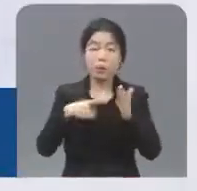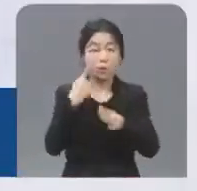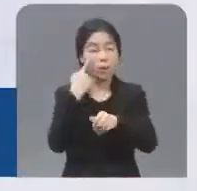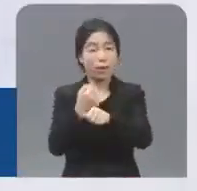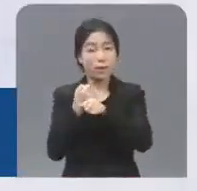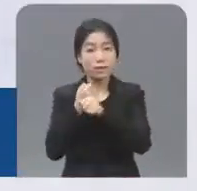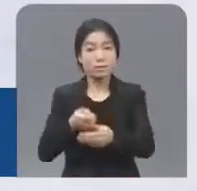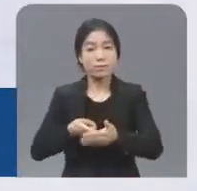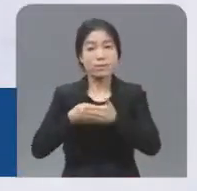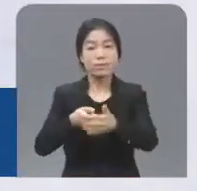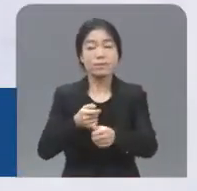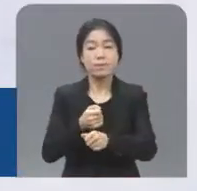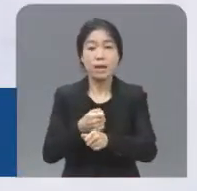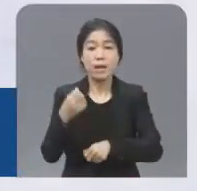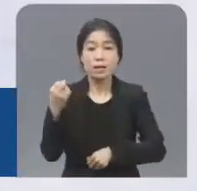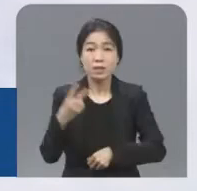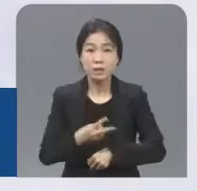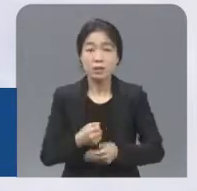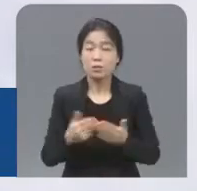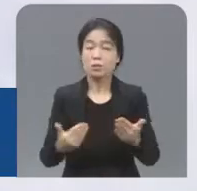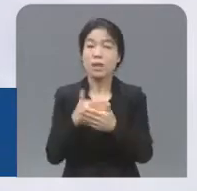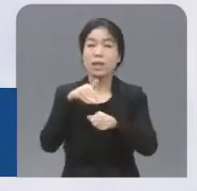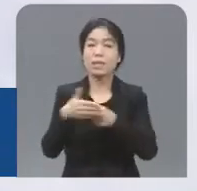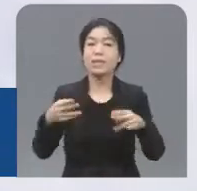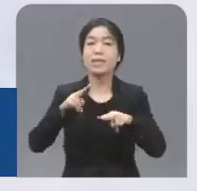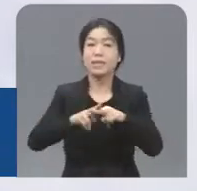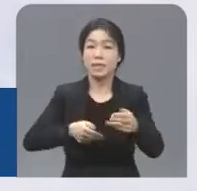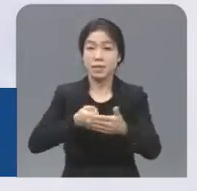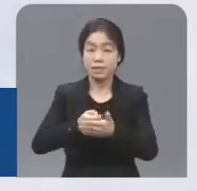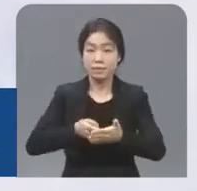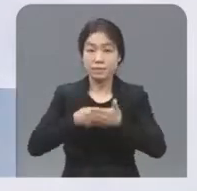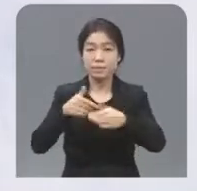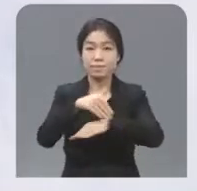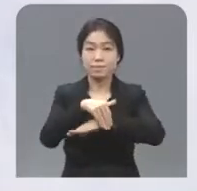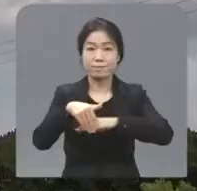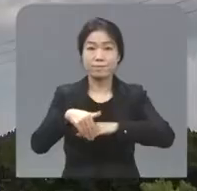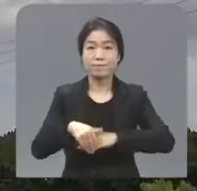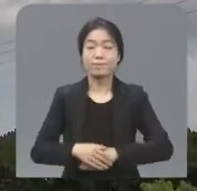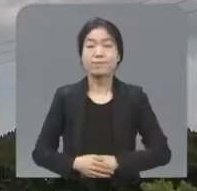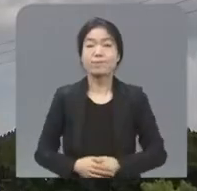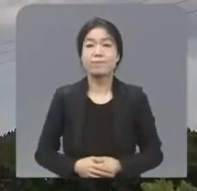추진하는 한편 상생 0 일자리 정도 추진할 계획입니다